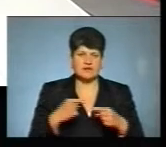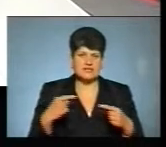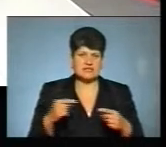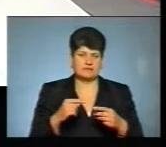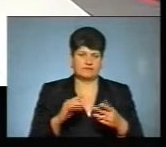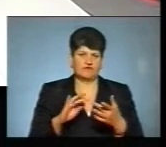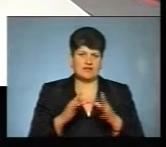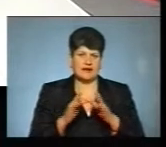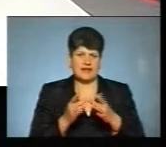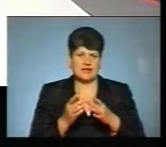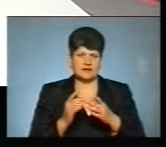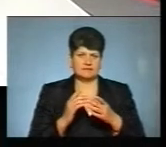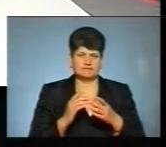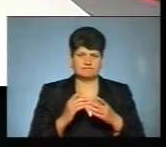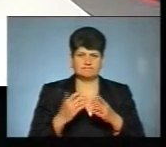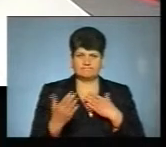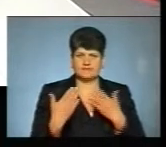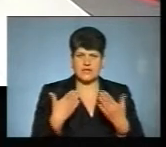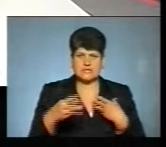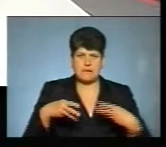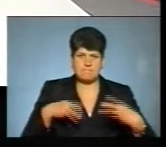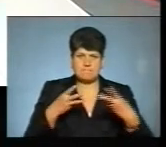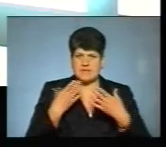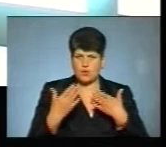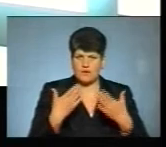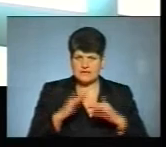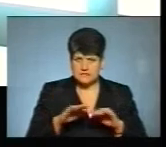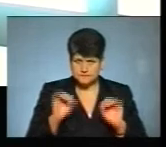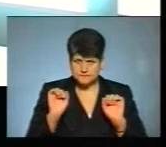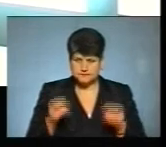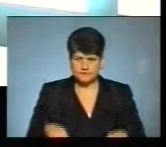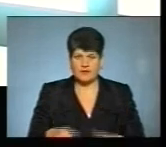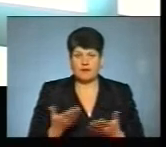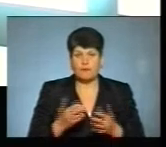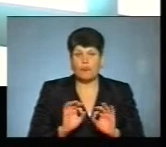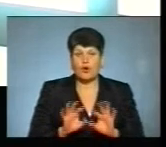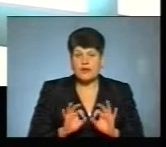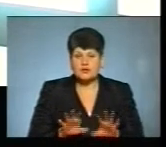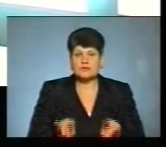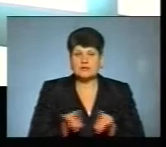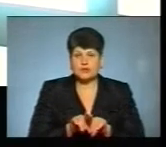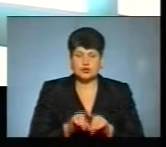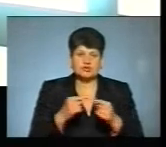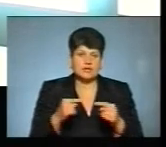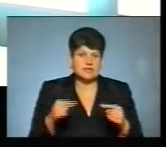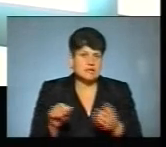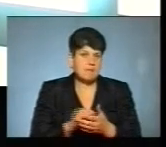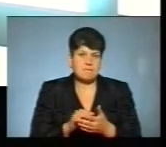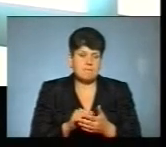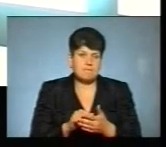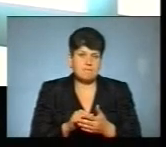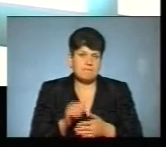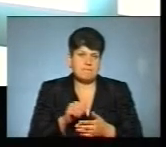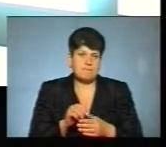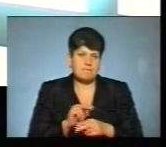інтернет-ресурсах спілкуватися з дітьми, так, і десь пояснювати також той чи інший матеріал. Може